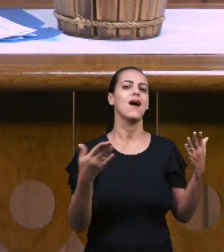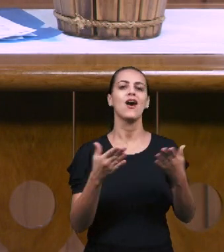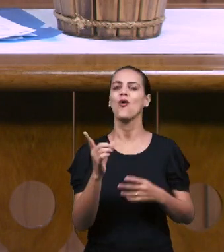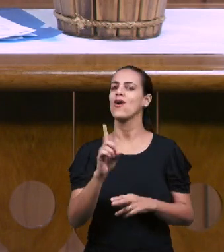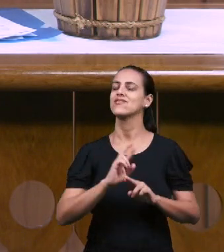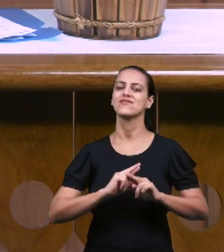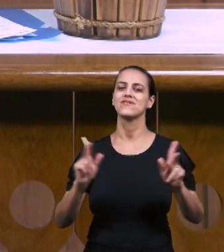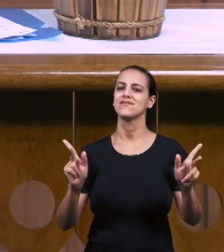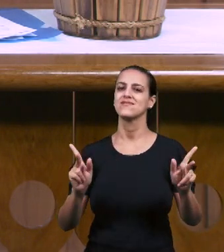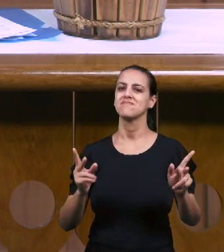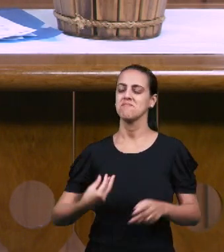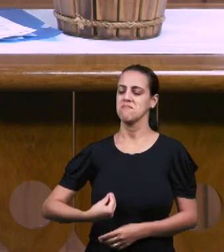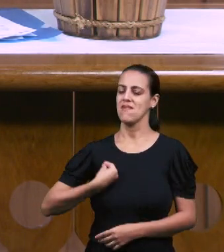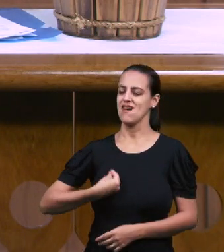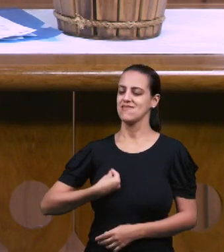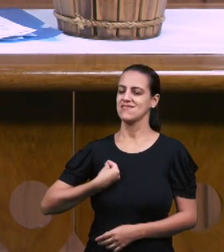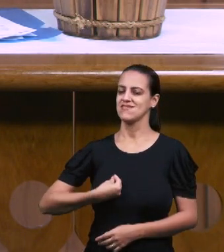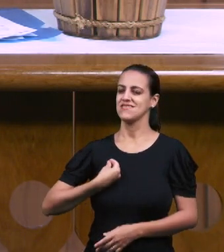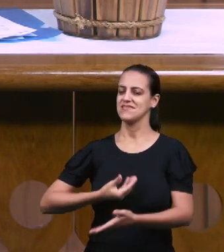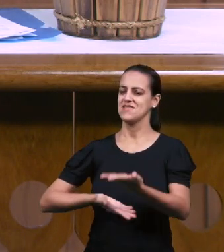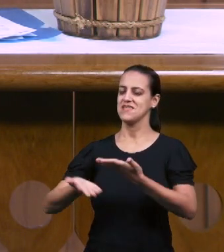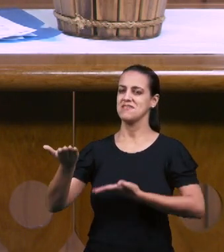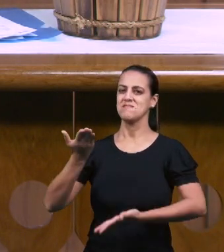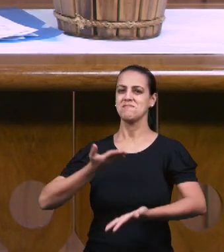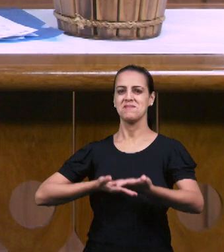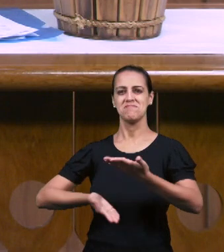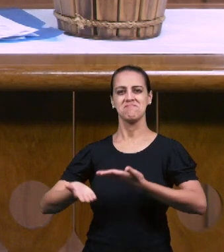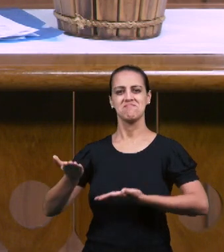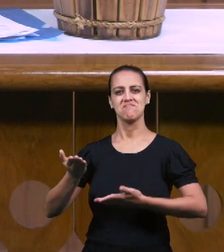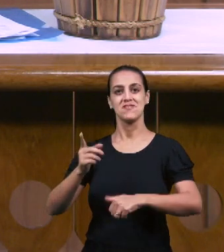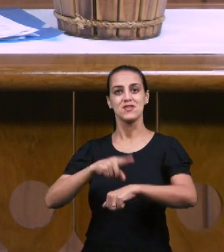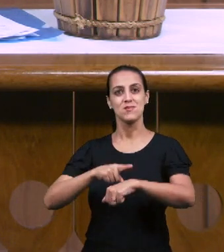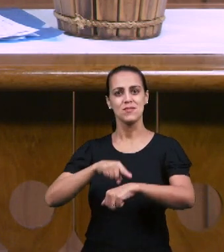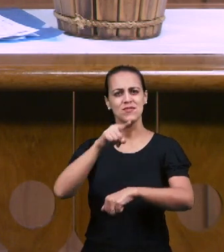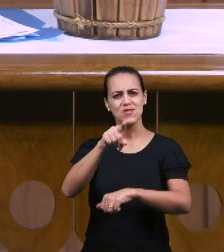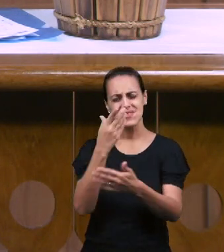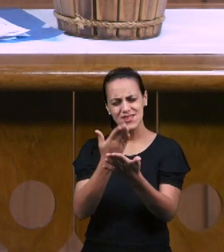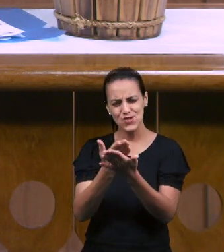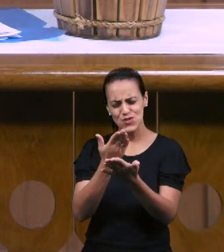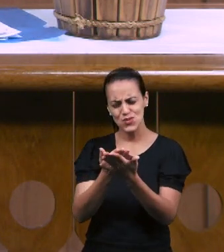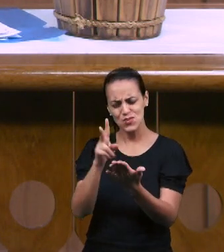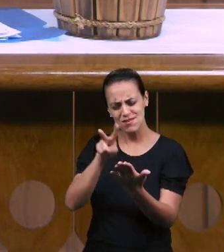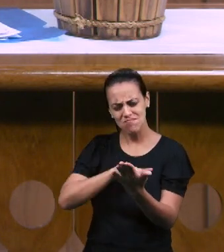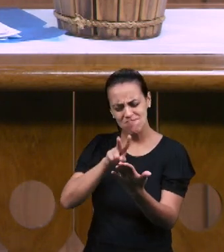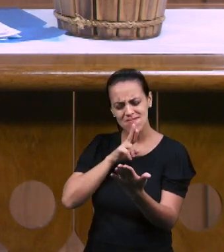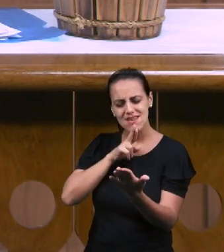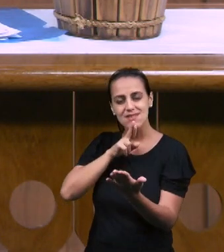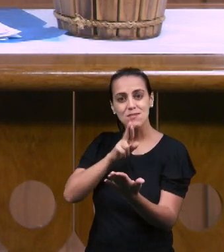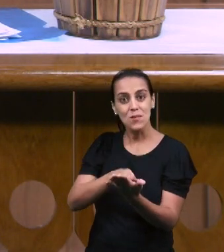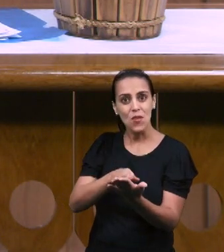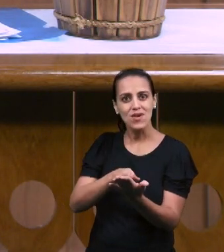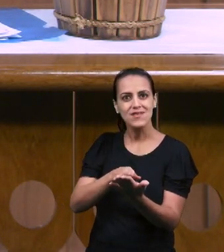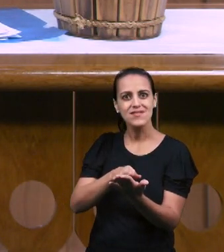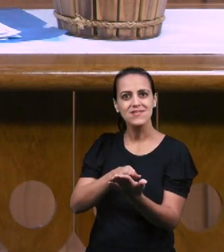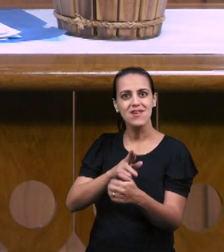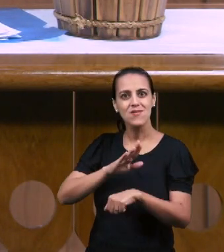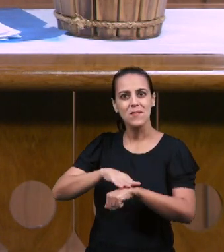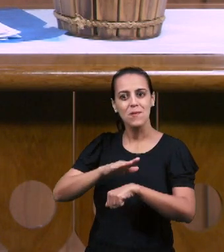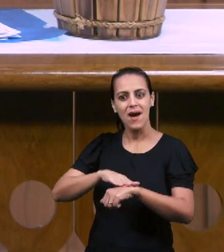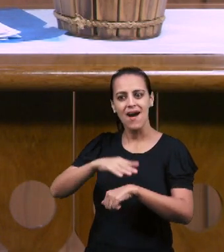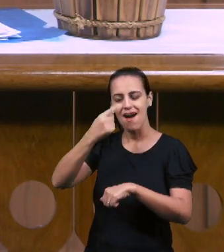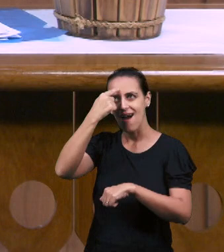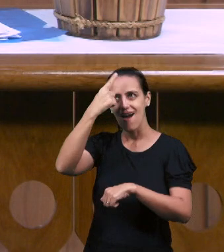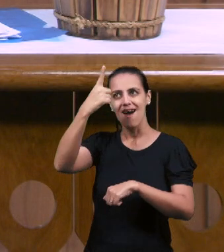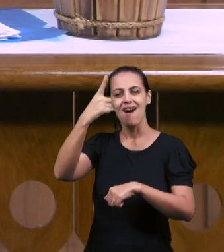du message, lui-même, il étudie, il répond. Quand vous répondez à une question, le pasteur de